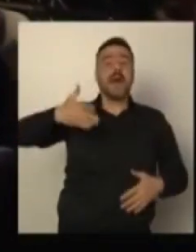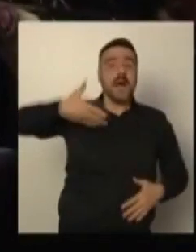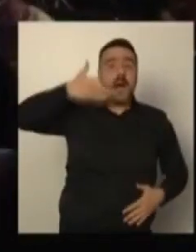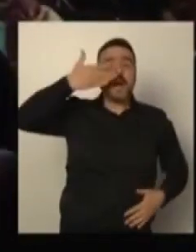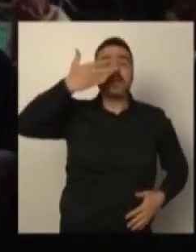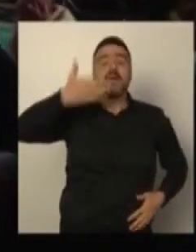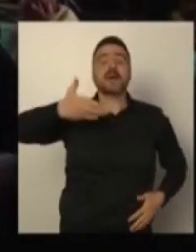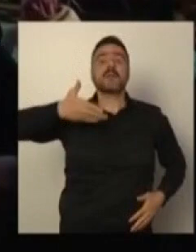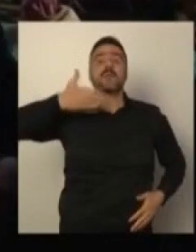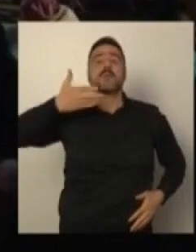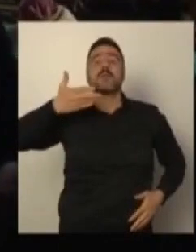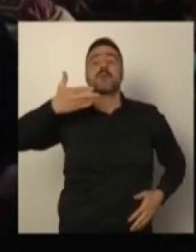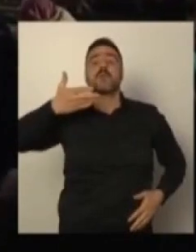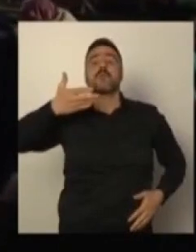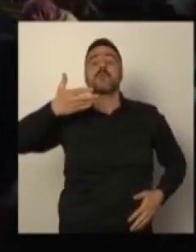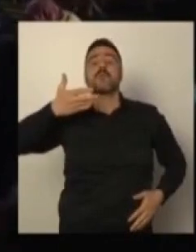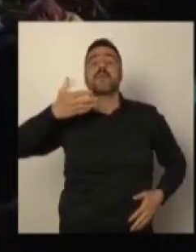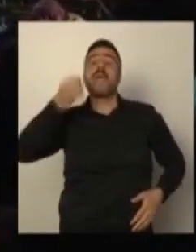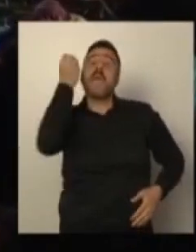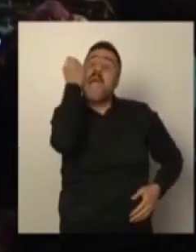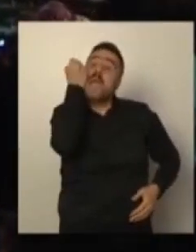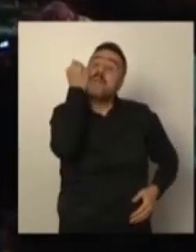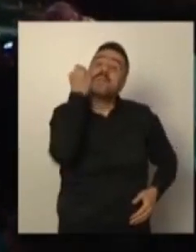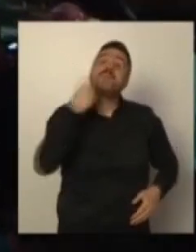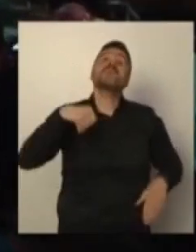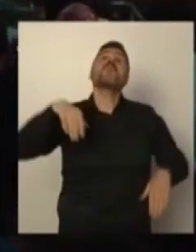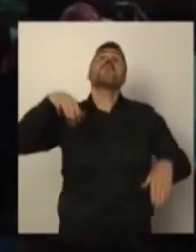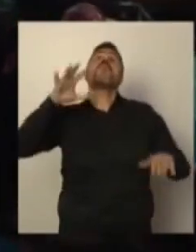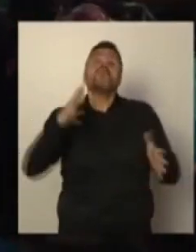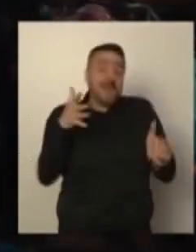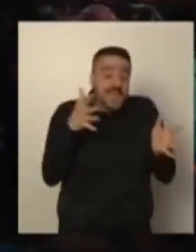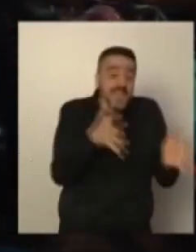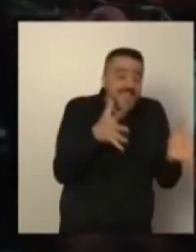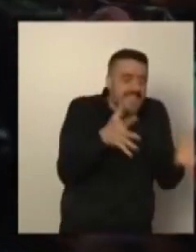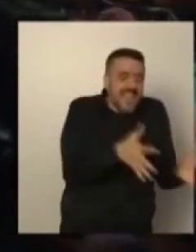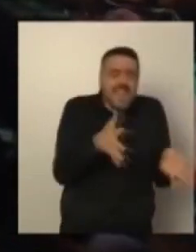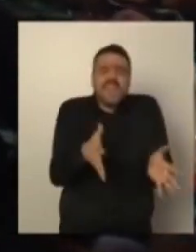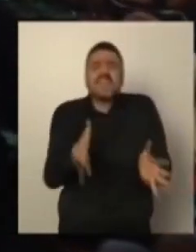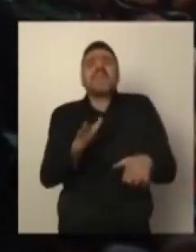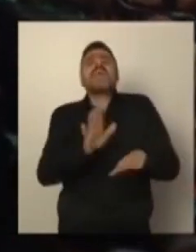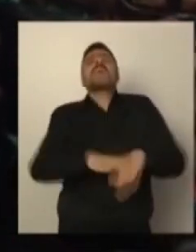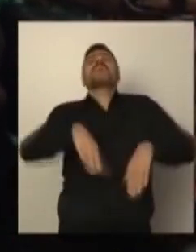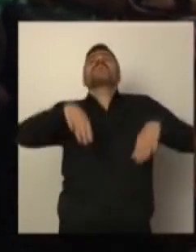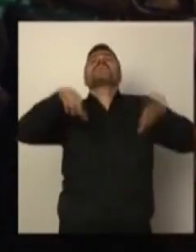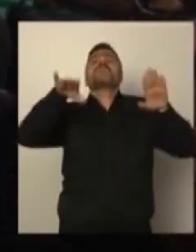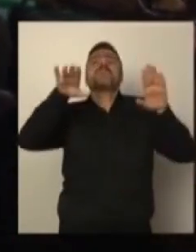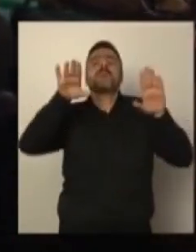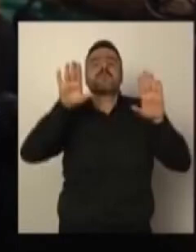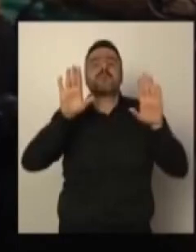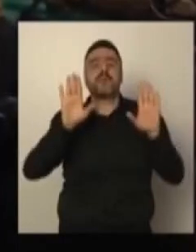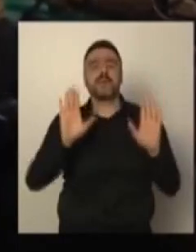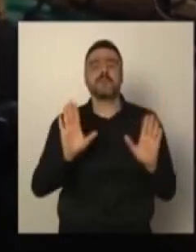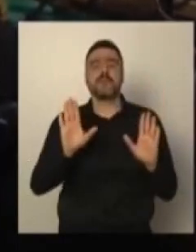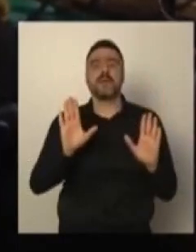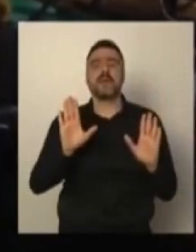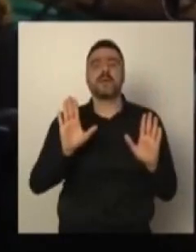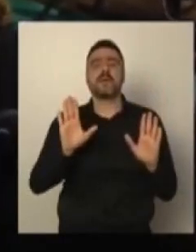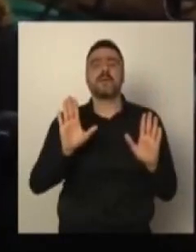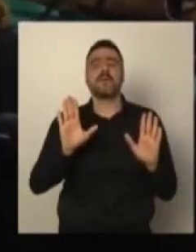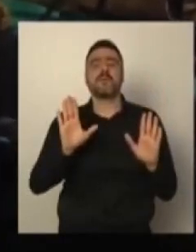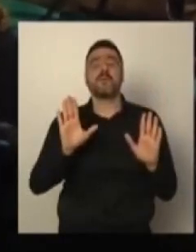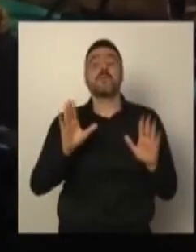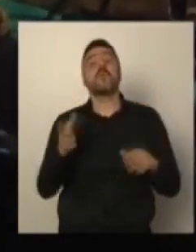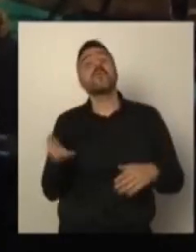eli sıkı olma, ölçüsüzce eli açık da olma, israfkar da olma. Sonra